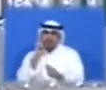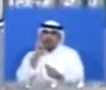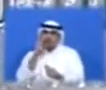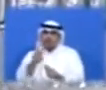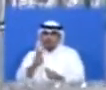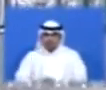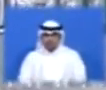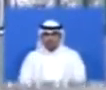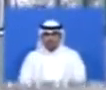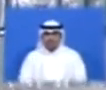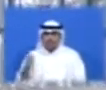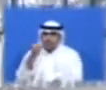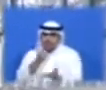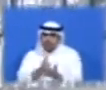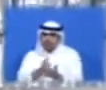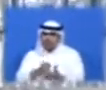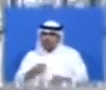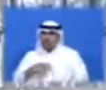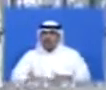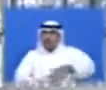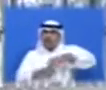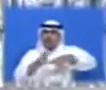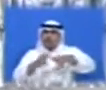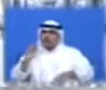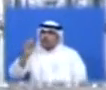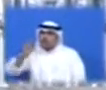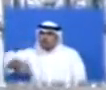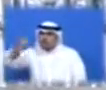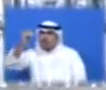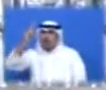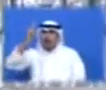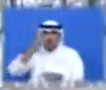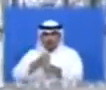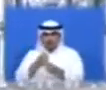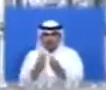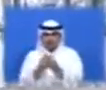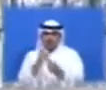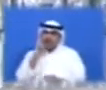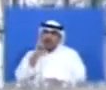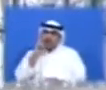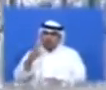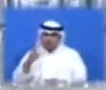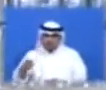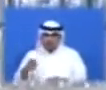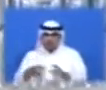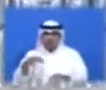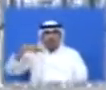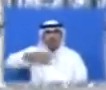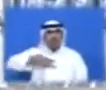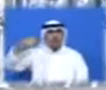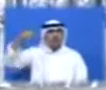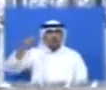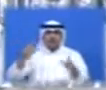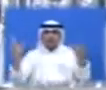المباركة من سيدي حضرة صاحب السمو. ف وجدت حقيقة كل تعاون وزارة الإعلام، ووجدت أيضا